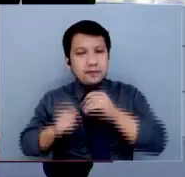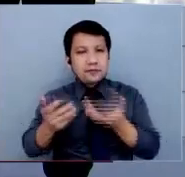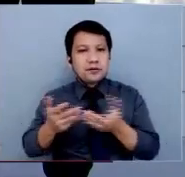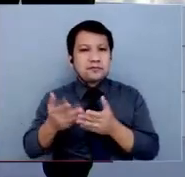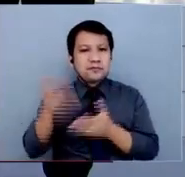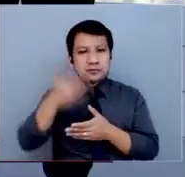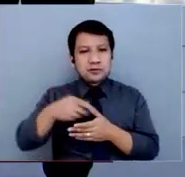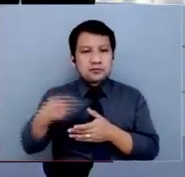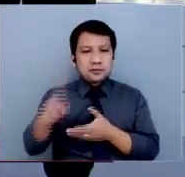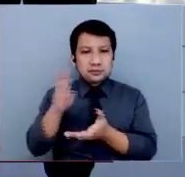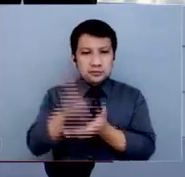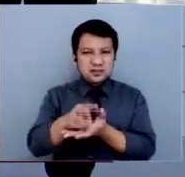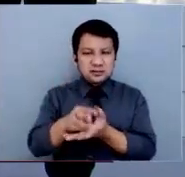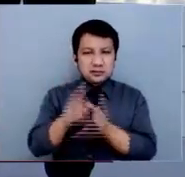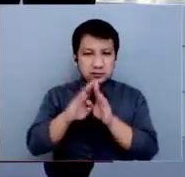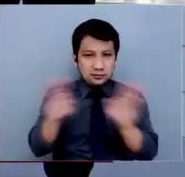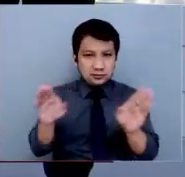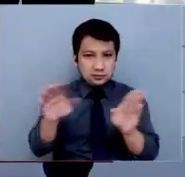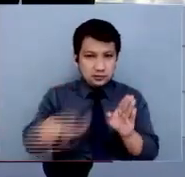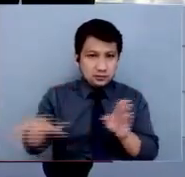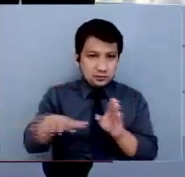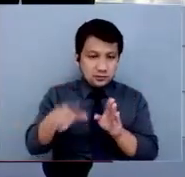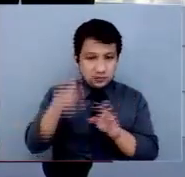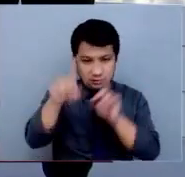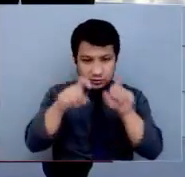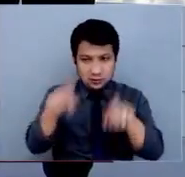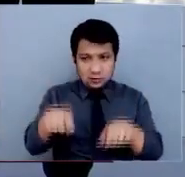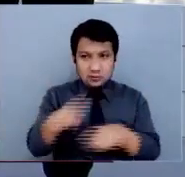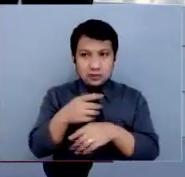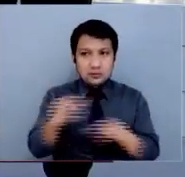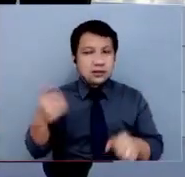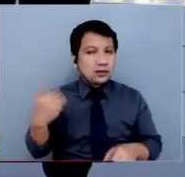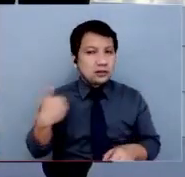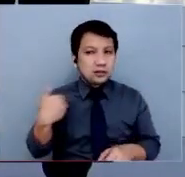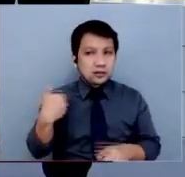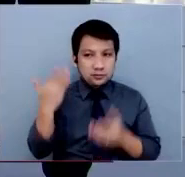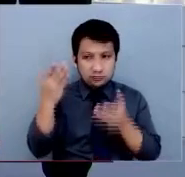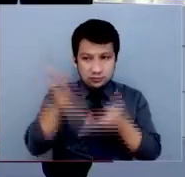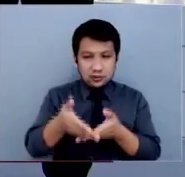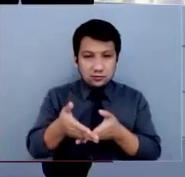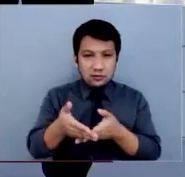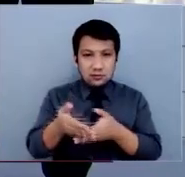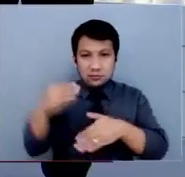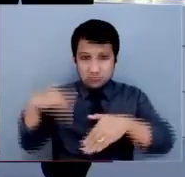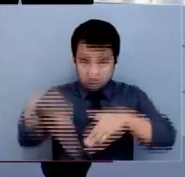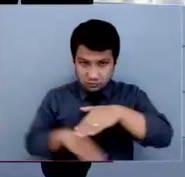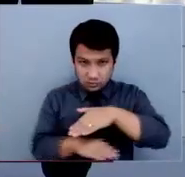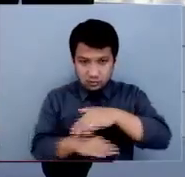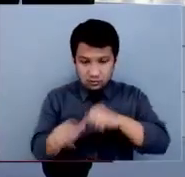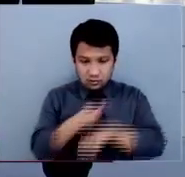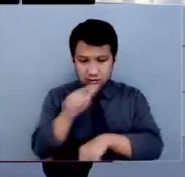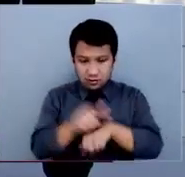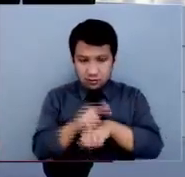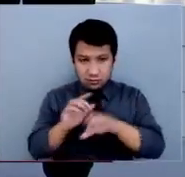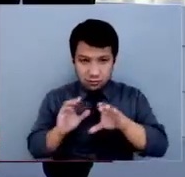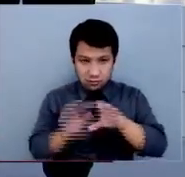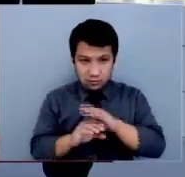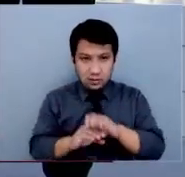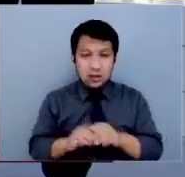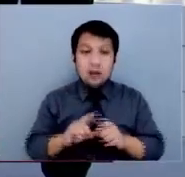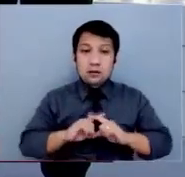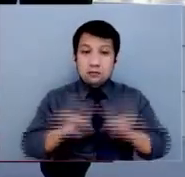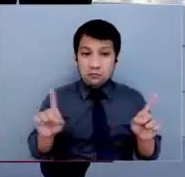record nito para nga sa mga minero na hindi na po kailangan pumunta doon sa ilalim ng lupa. Pero, ito po yung malaking